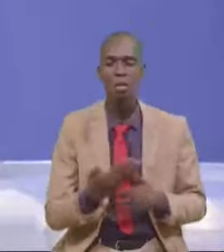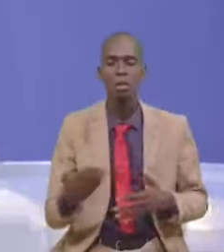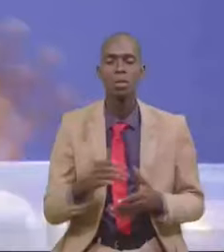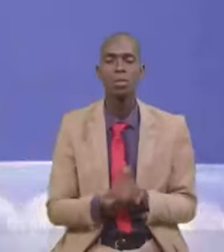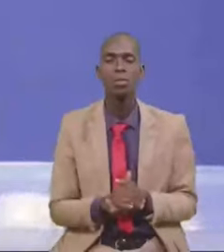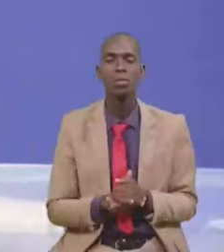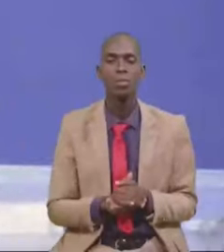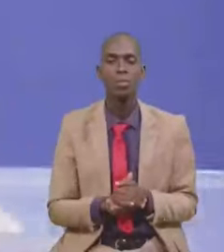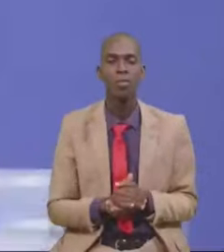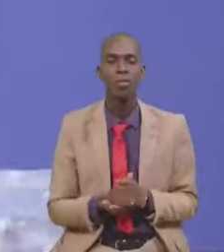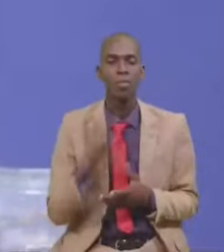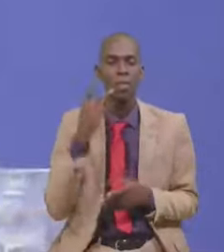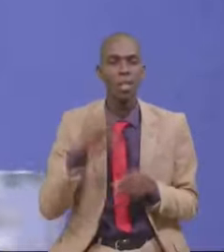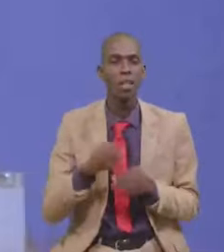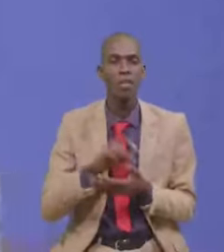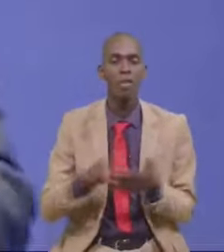25.